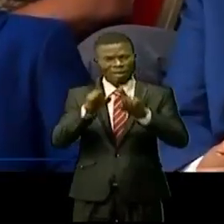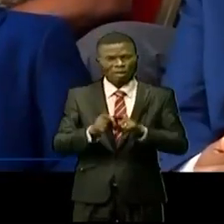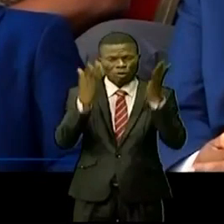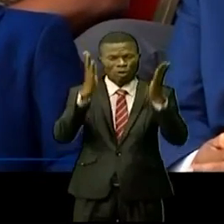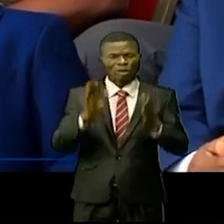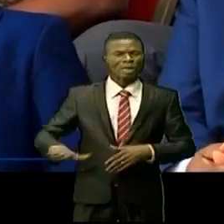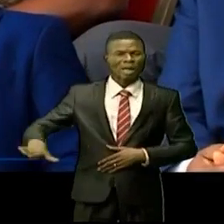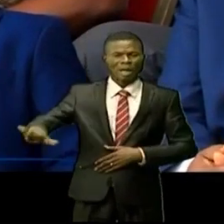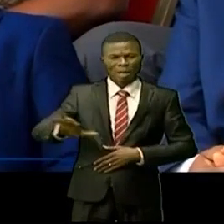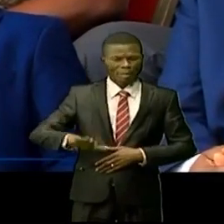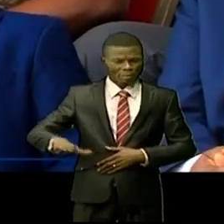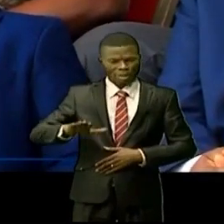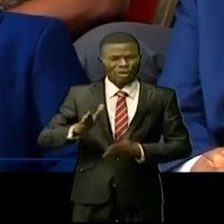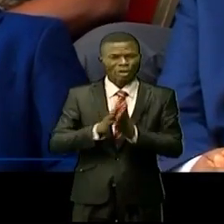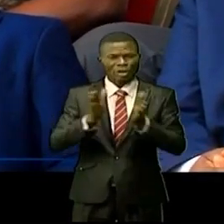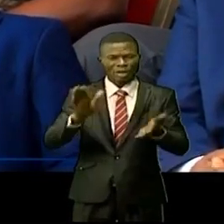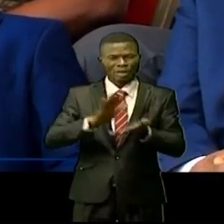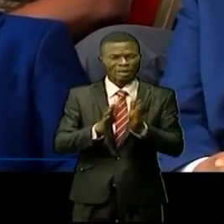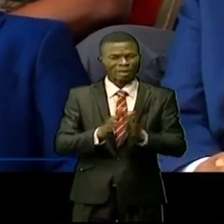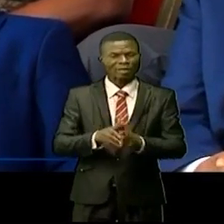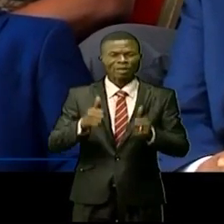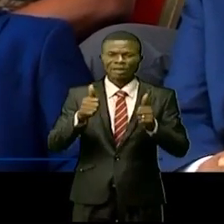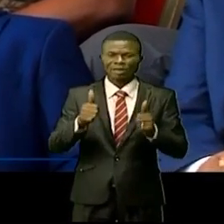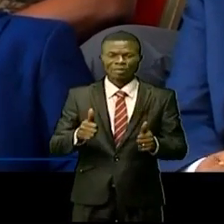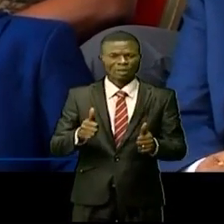pays. Aujourd'hui,